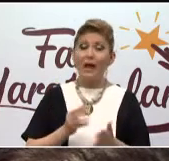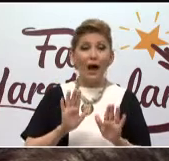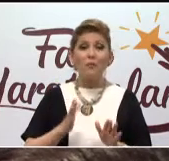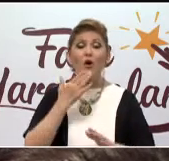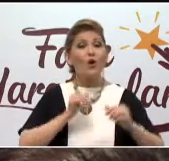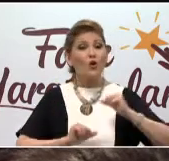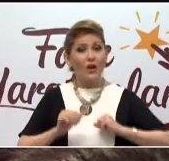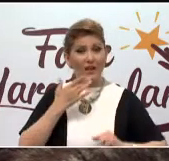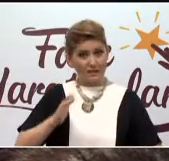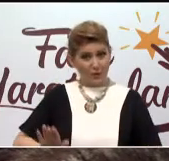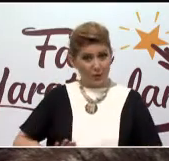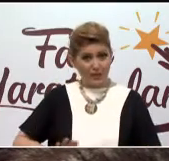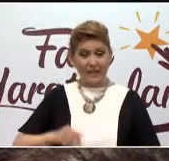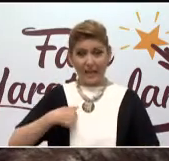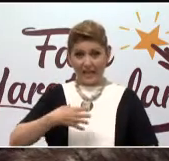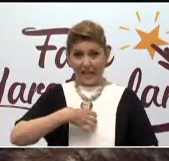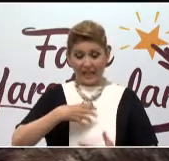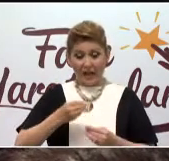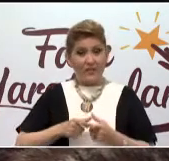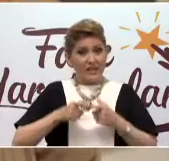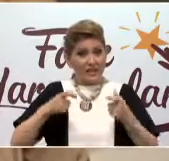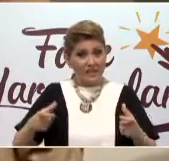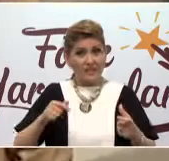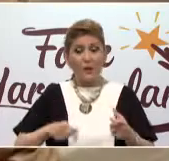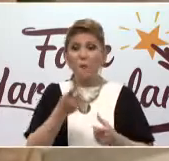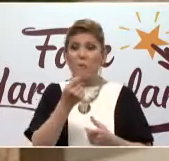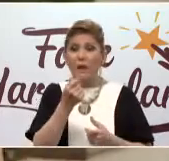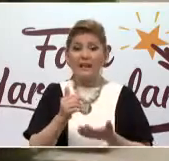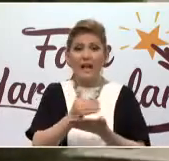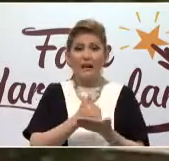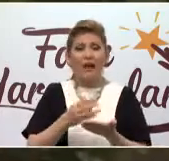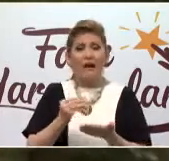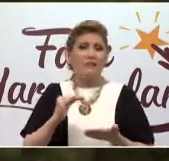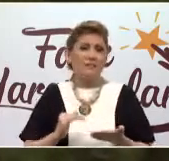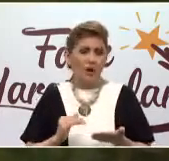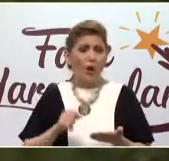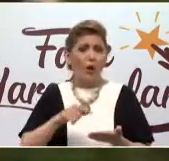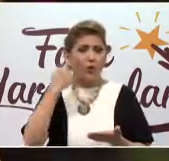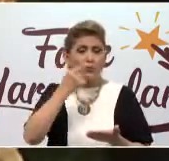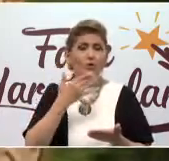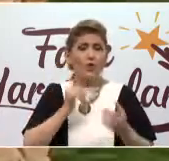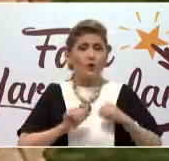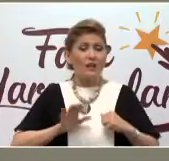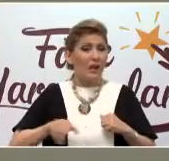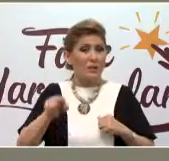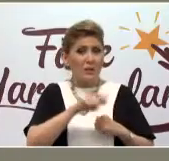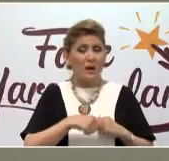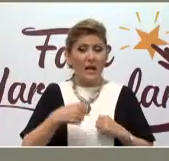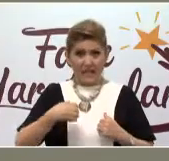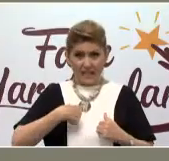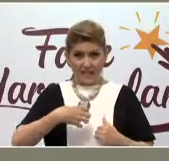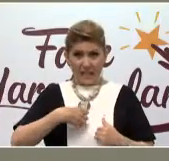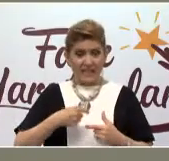üniversite öğrencisiyken kendilerini en çok geliştirebilecekleri dönemde maddi gelirlerin en az olduğu dönem oluyor. Bu nedenle üniversite öğrencilerine